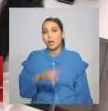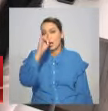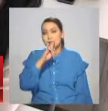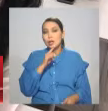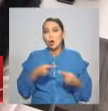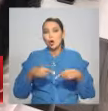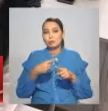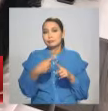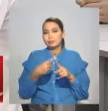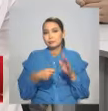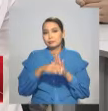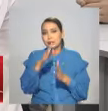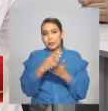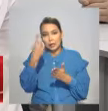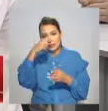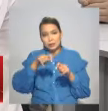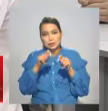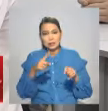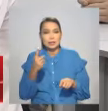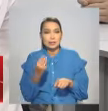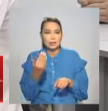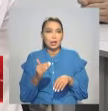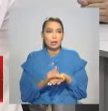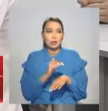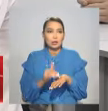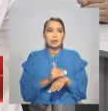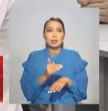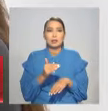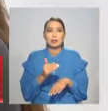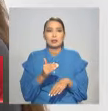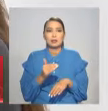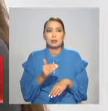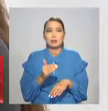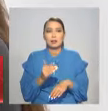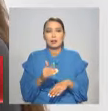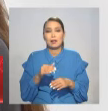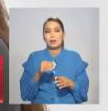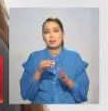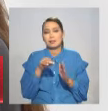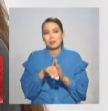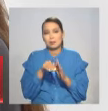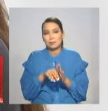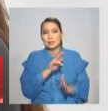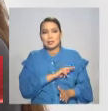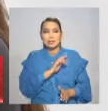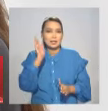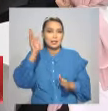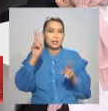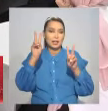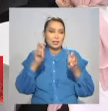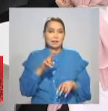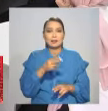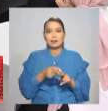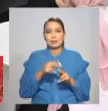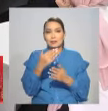Казахстанские общественники положительно оценивают идею создания единой добровольной накопительной системы Келищек. Данная программа, по их